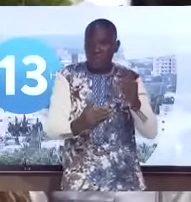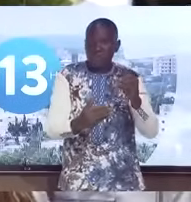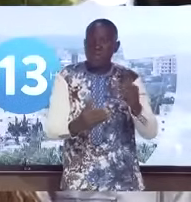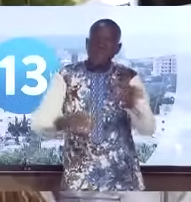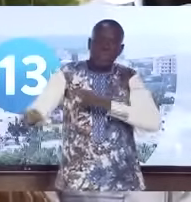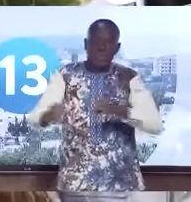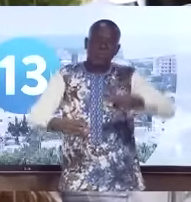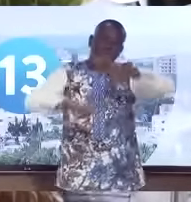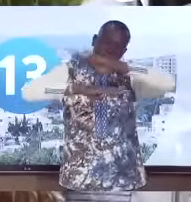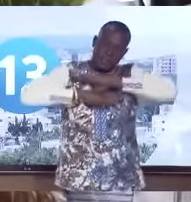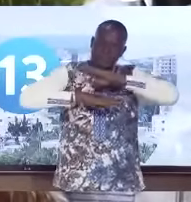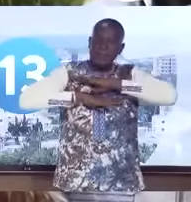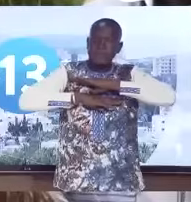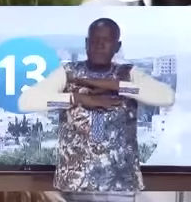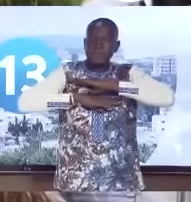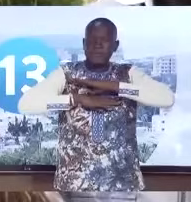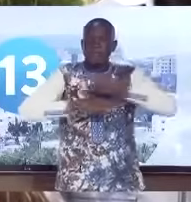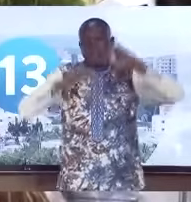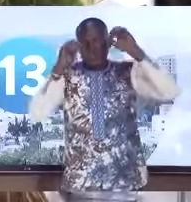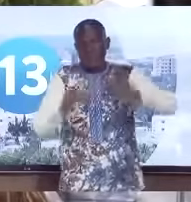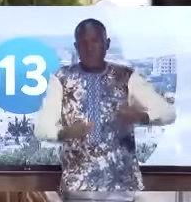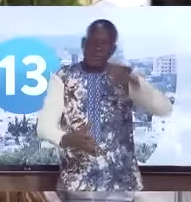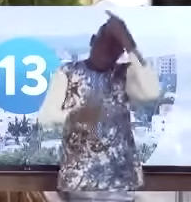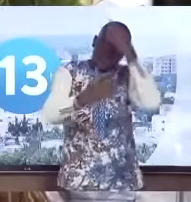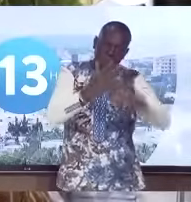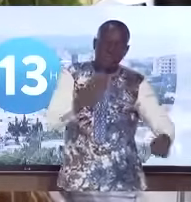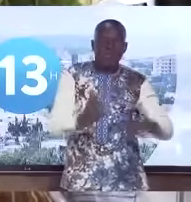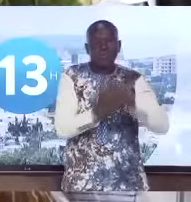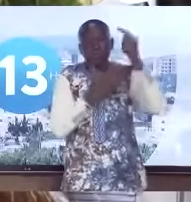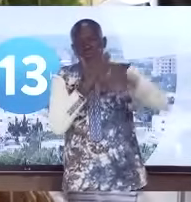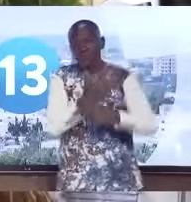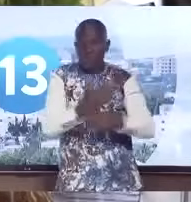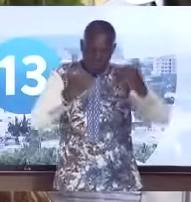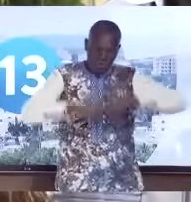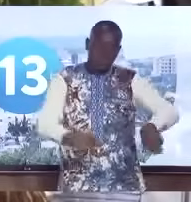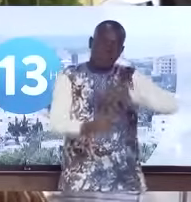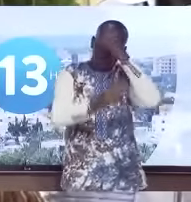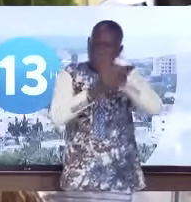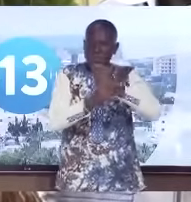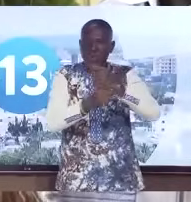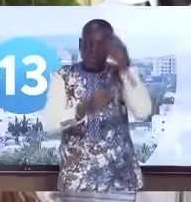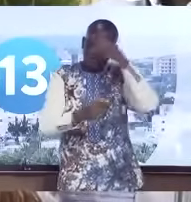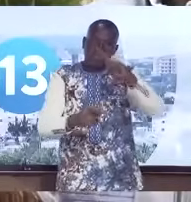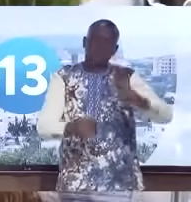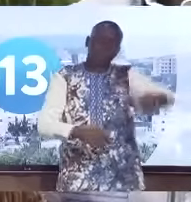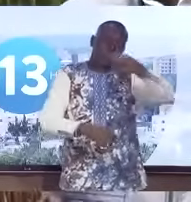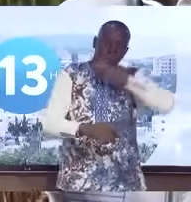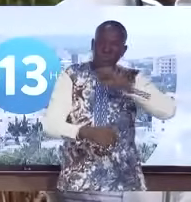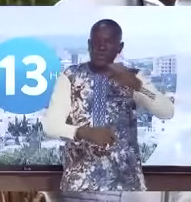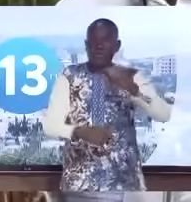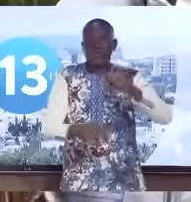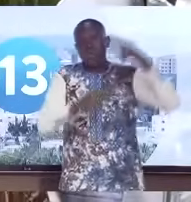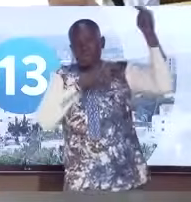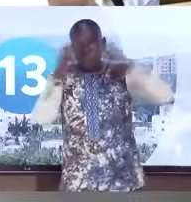réalisation satisfaisant. Il reste quand même quelques projets qui doivent redoubler d'efforts voilà, pour performer leur niveau